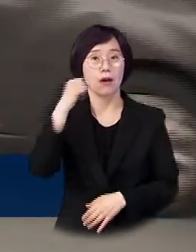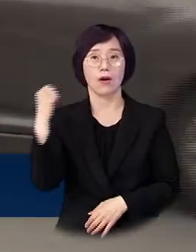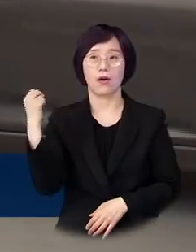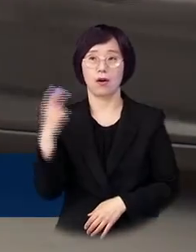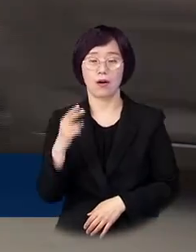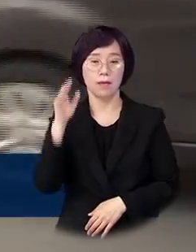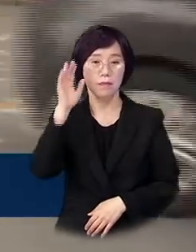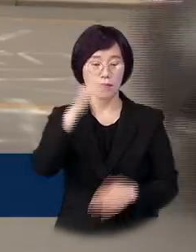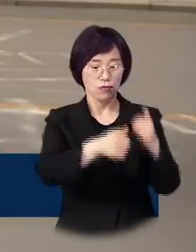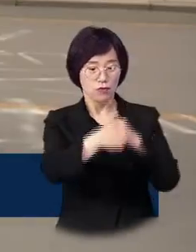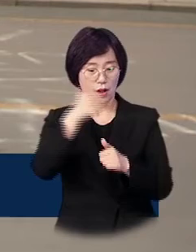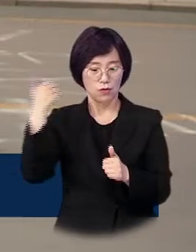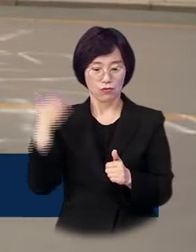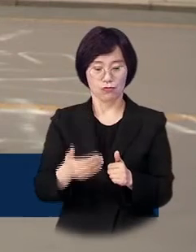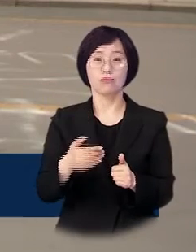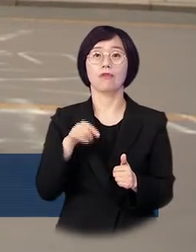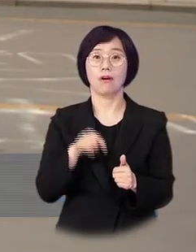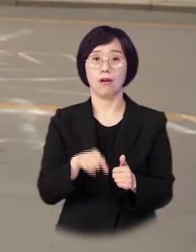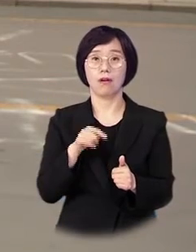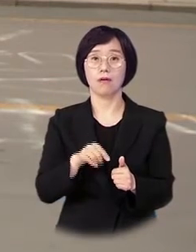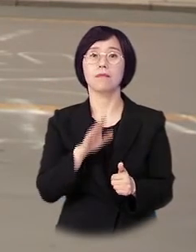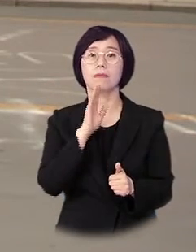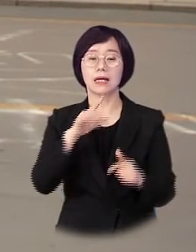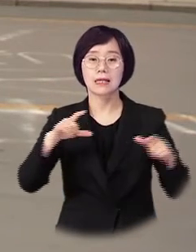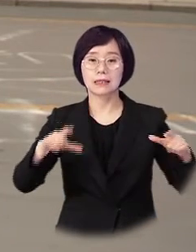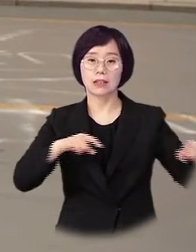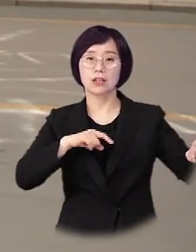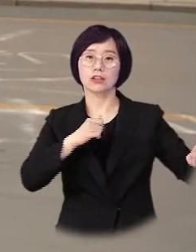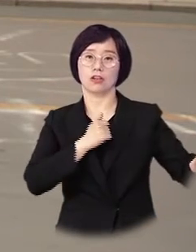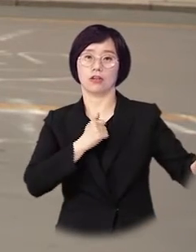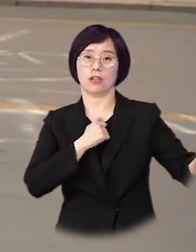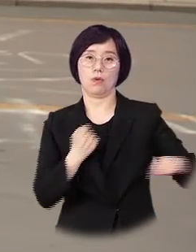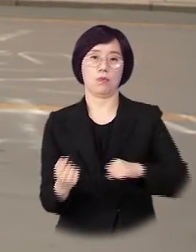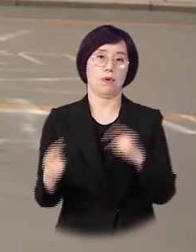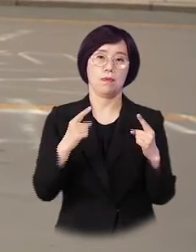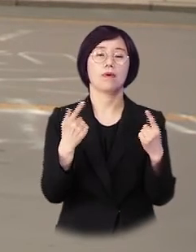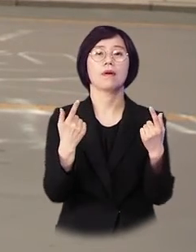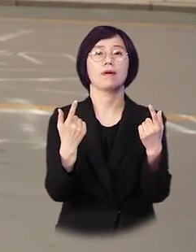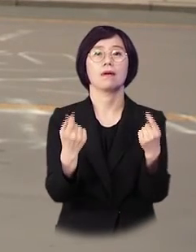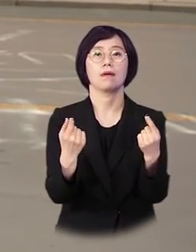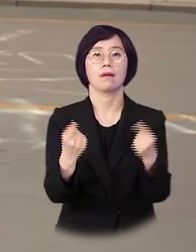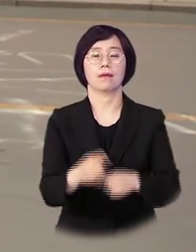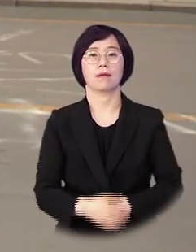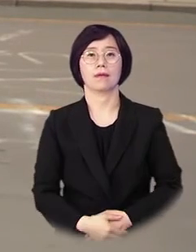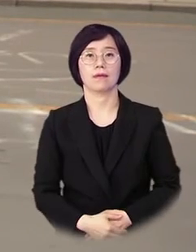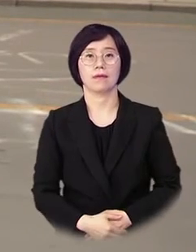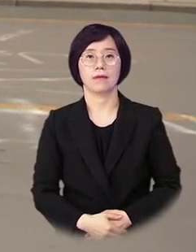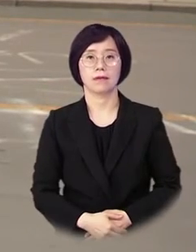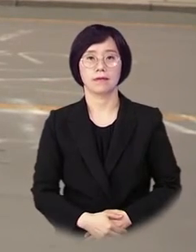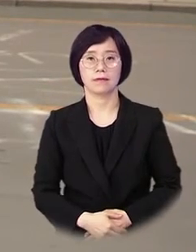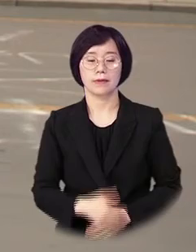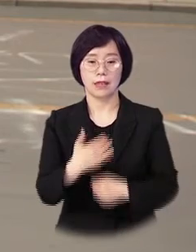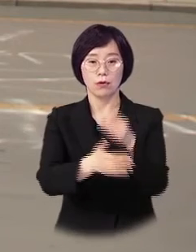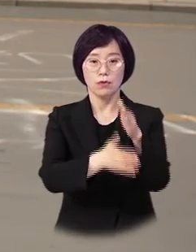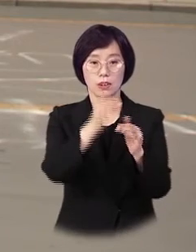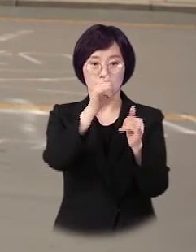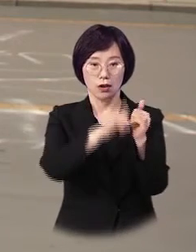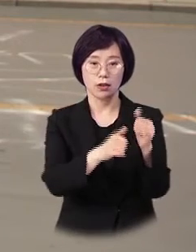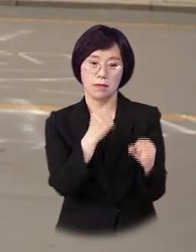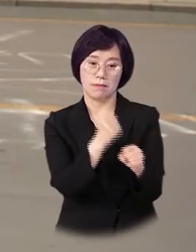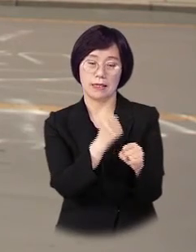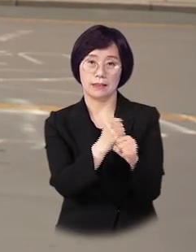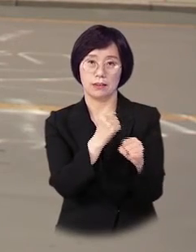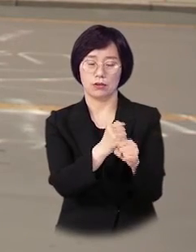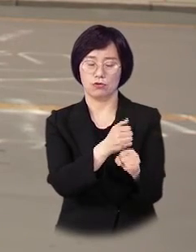후배에게 물려주는 것 바로 지역 정체성을 확립하는 일이기도 합니다 엄중하게 대구시 4 를 채워 나가는